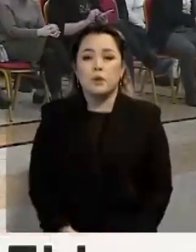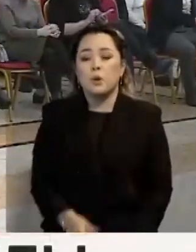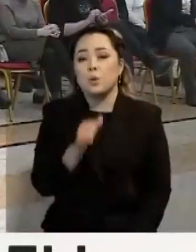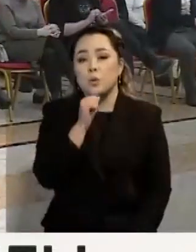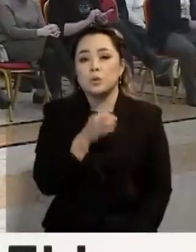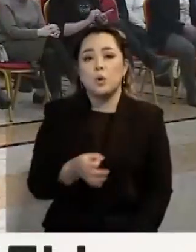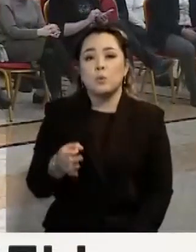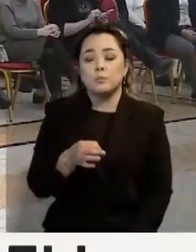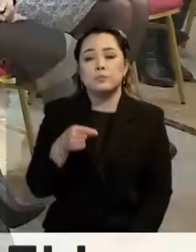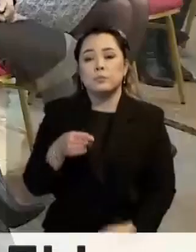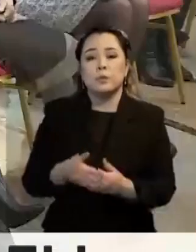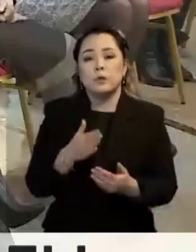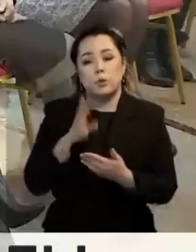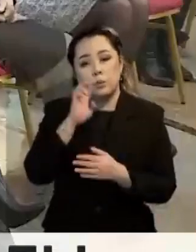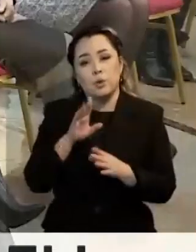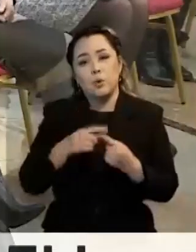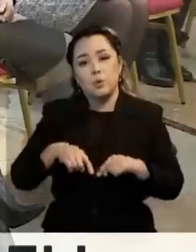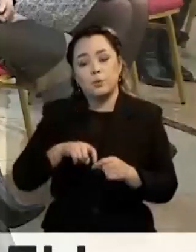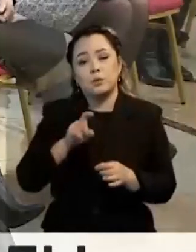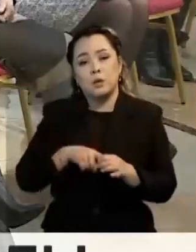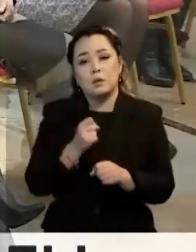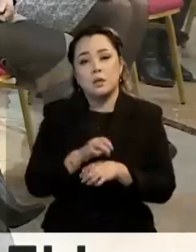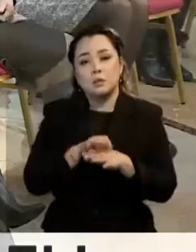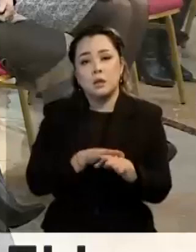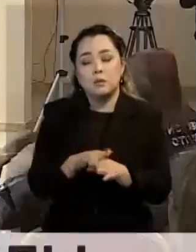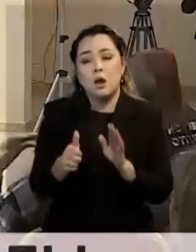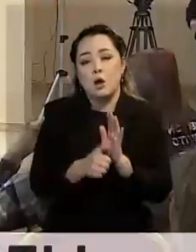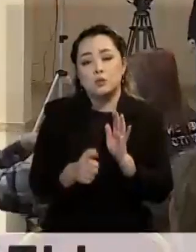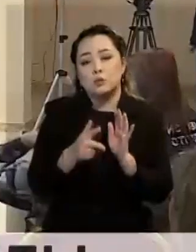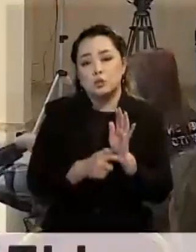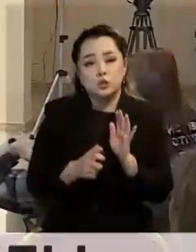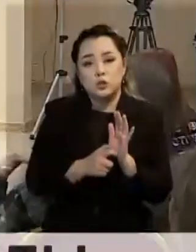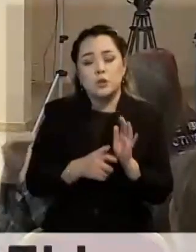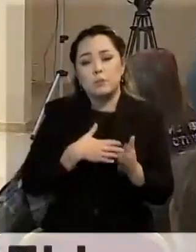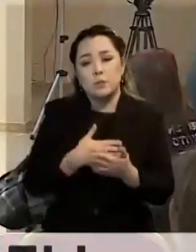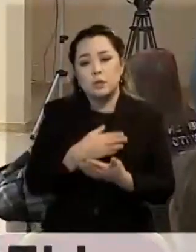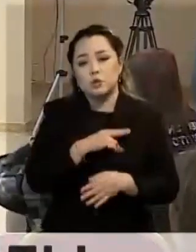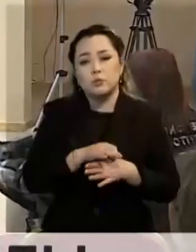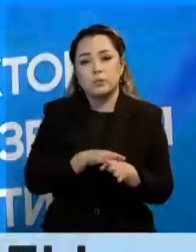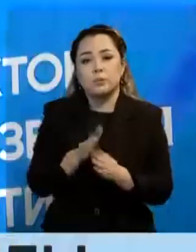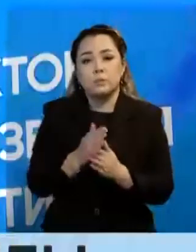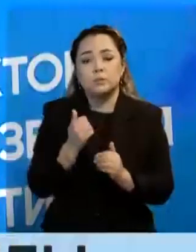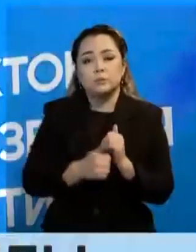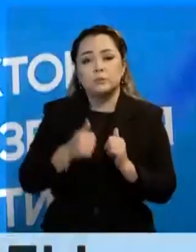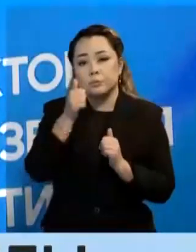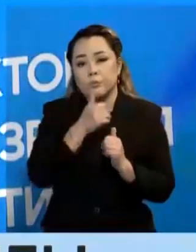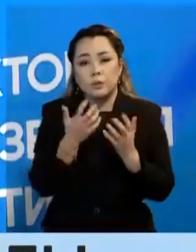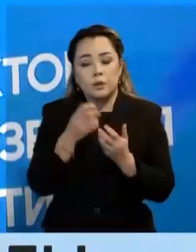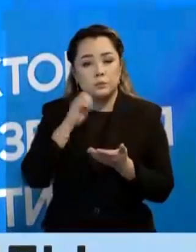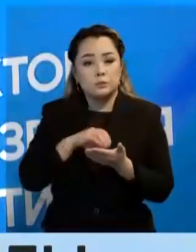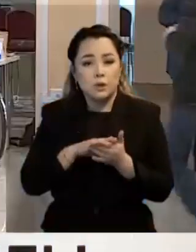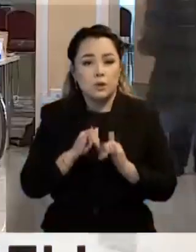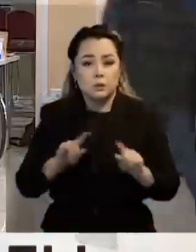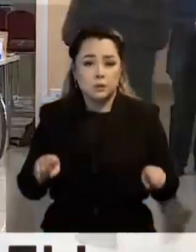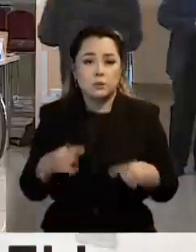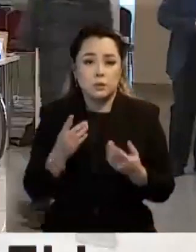Қостанай облысында мыңға тарта үкіметтік емес ұйым тіркелген, соның шамамен 600-700-і белсенді жұмыс істейді және жыл санап олардың қатары көбейіп